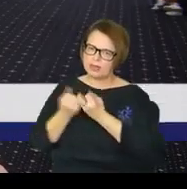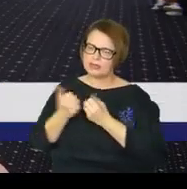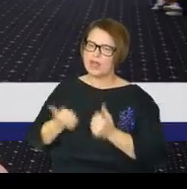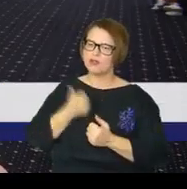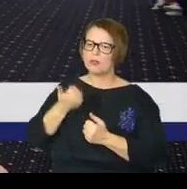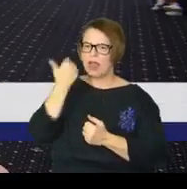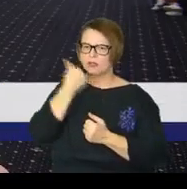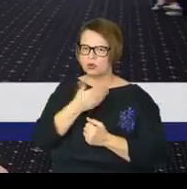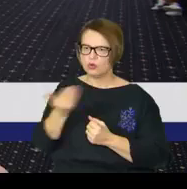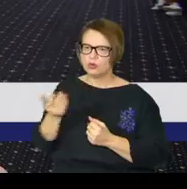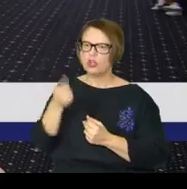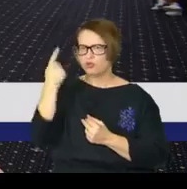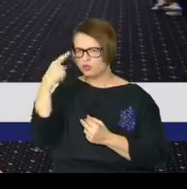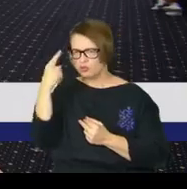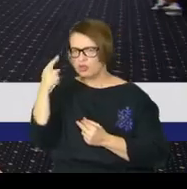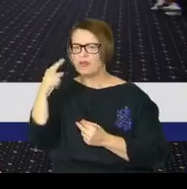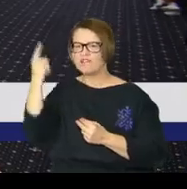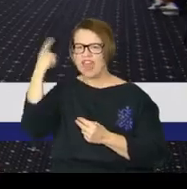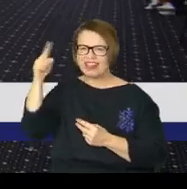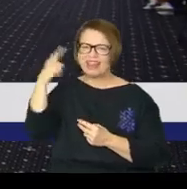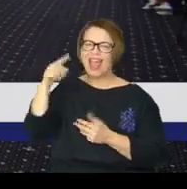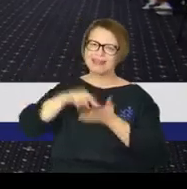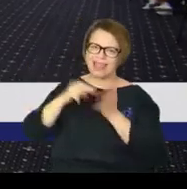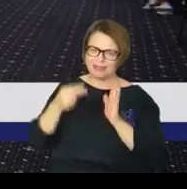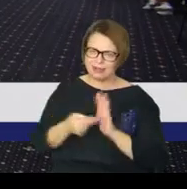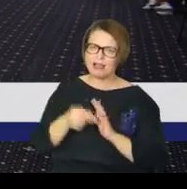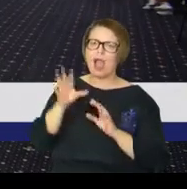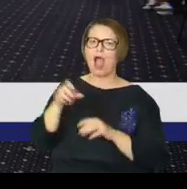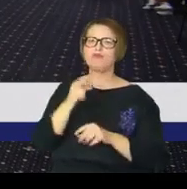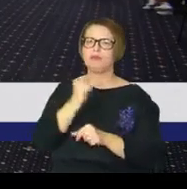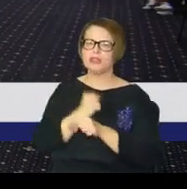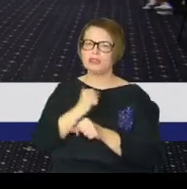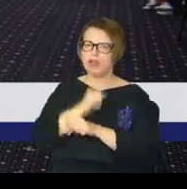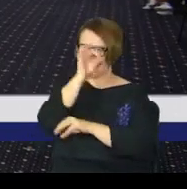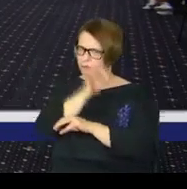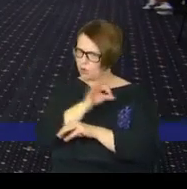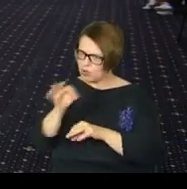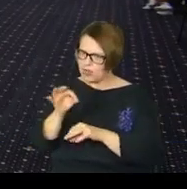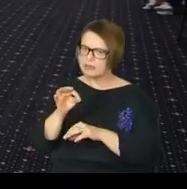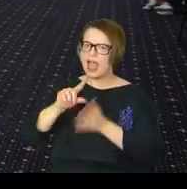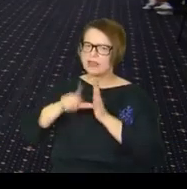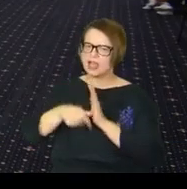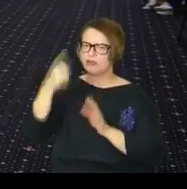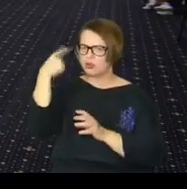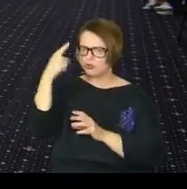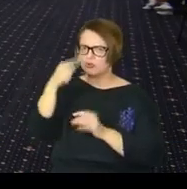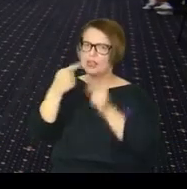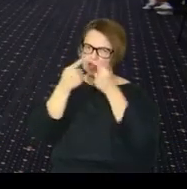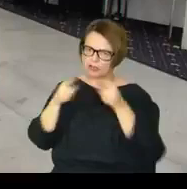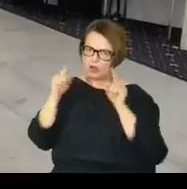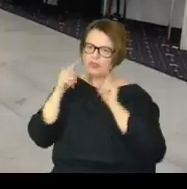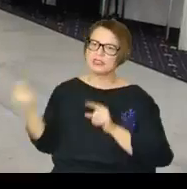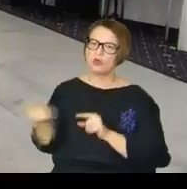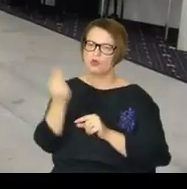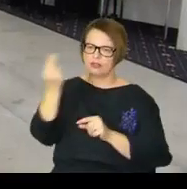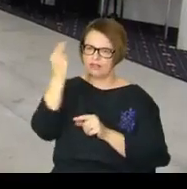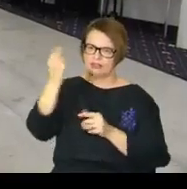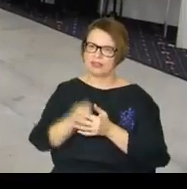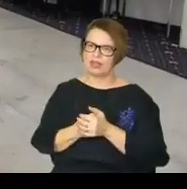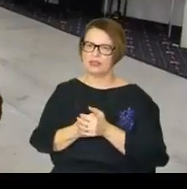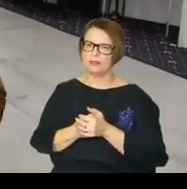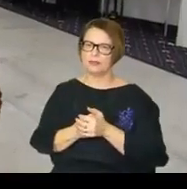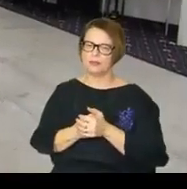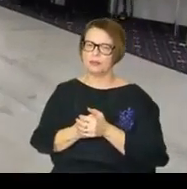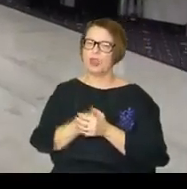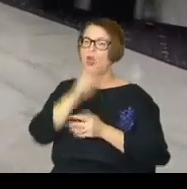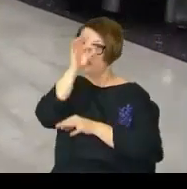ľudí nielen k štúdiu vedy a techniky, ale hlavne k tomu, aby vytvárali projekty a neskôr študovali najmä na slovenských univerzitách. Vedľa projektov